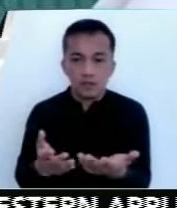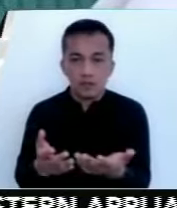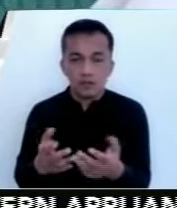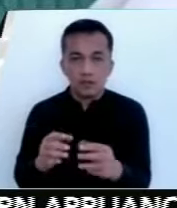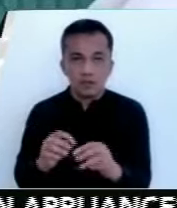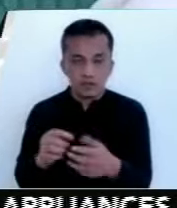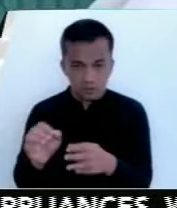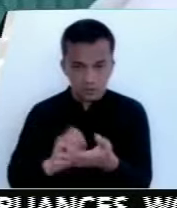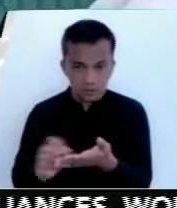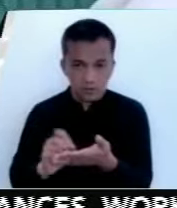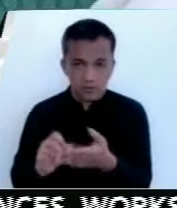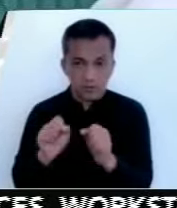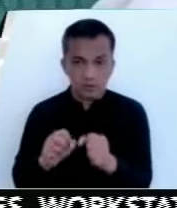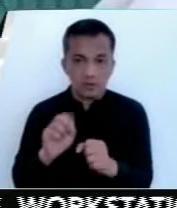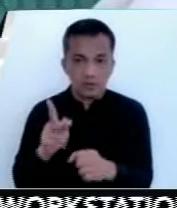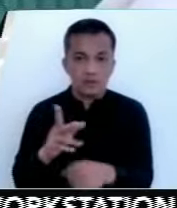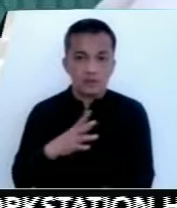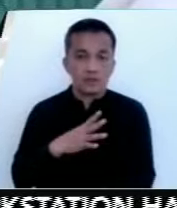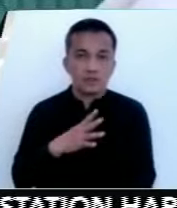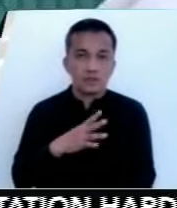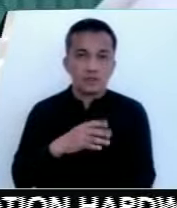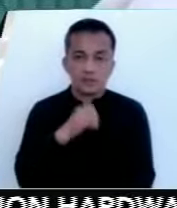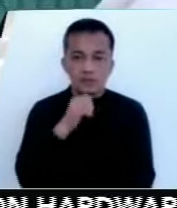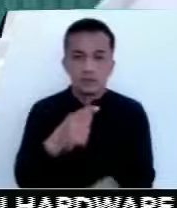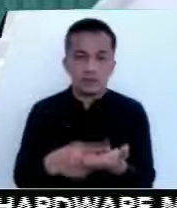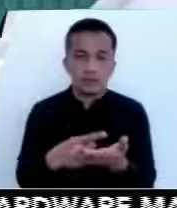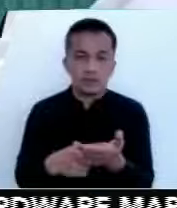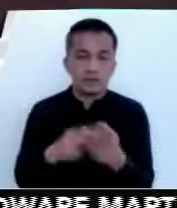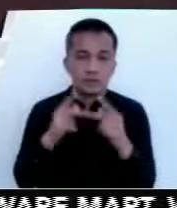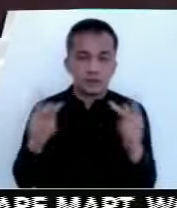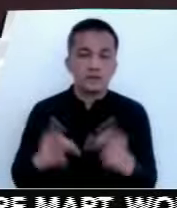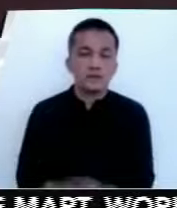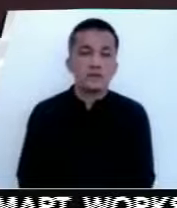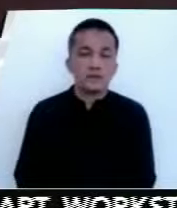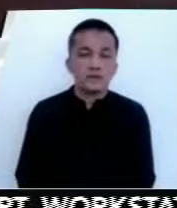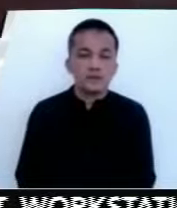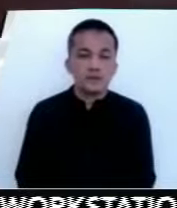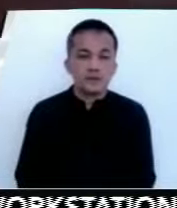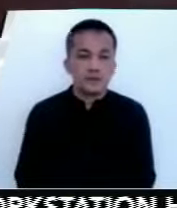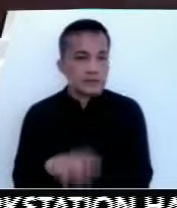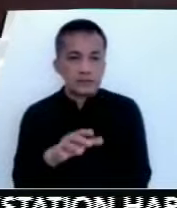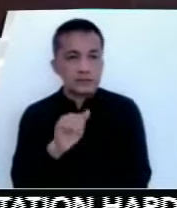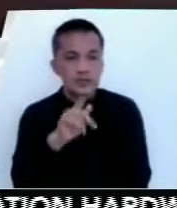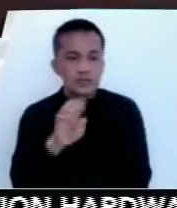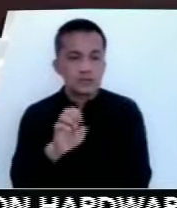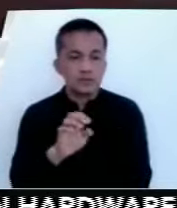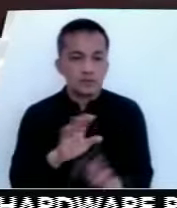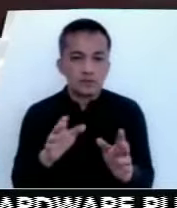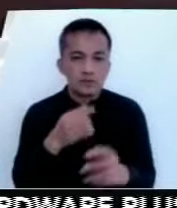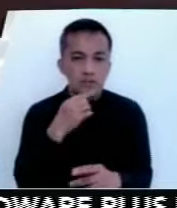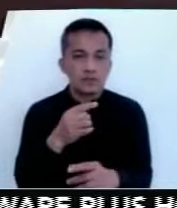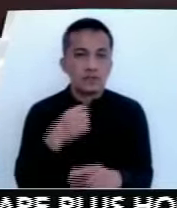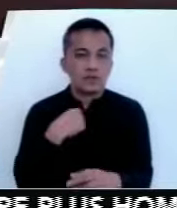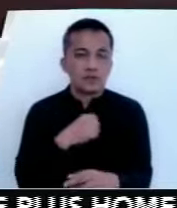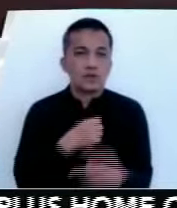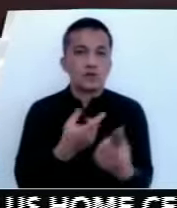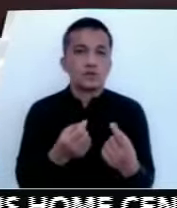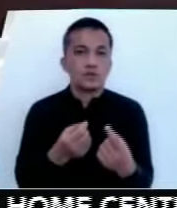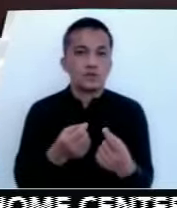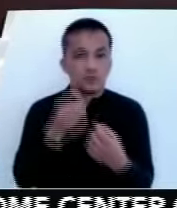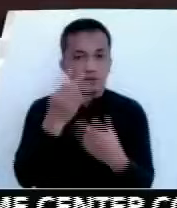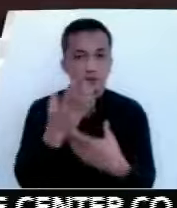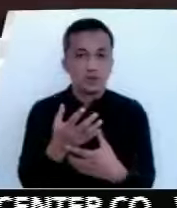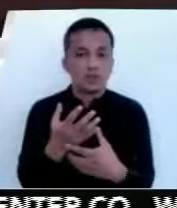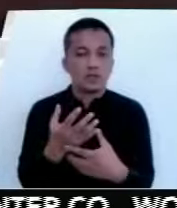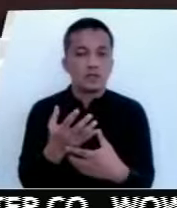na hindi niyo po i-discuss po sa public Miss Alice Please do not tell the senators What to do with the information na